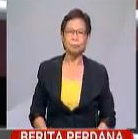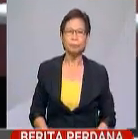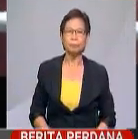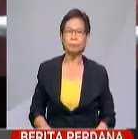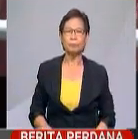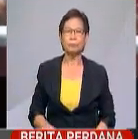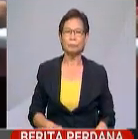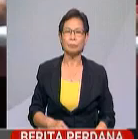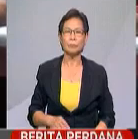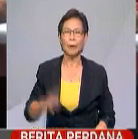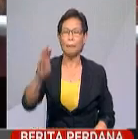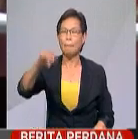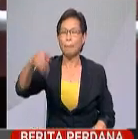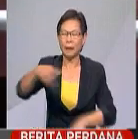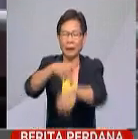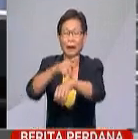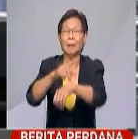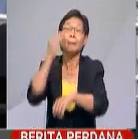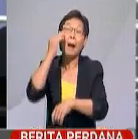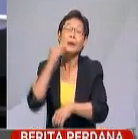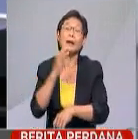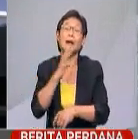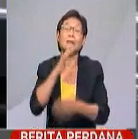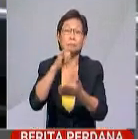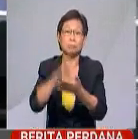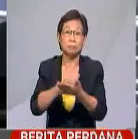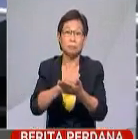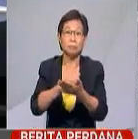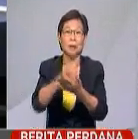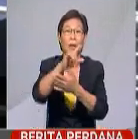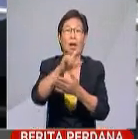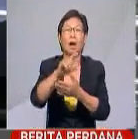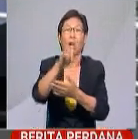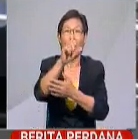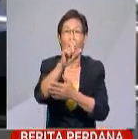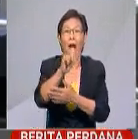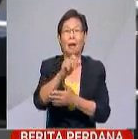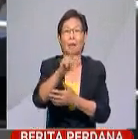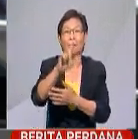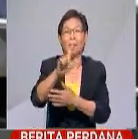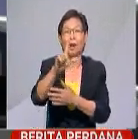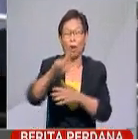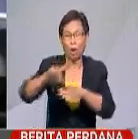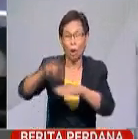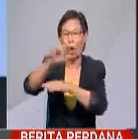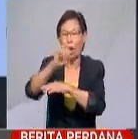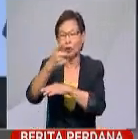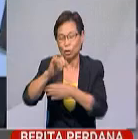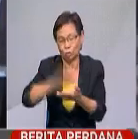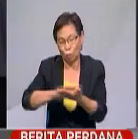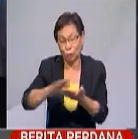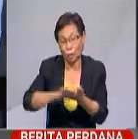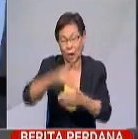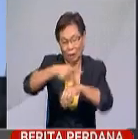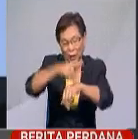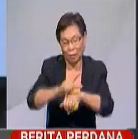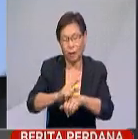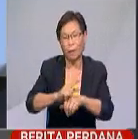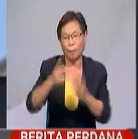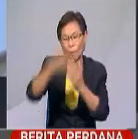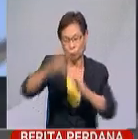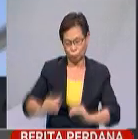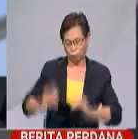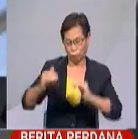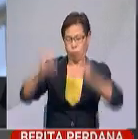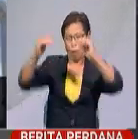Beliau yang juga ahli Parlimen Langkawi menyatakan demikian di Loji Rawatan Kumbahan Pantai Tengah Langkawi. Projek naik taraf